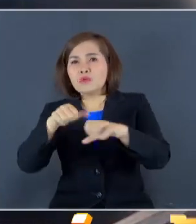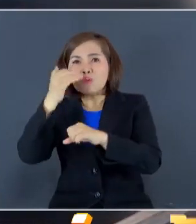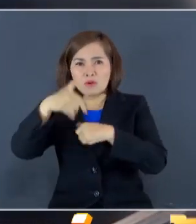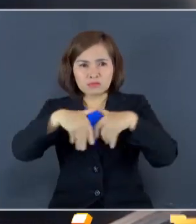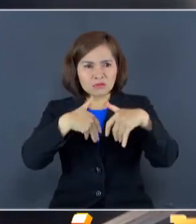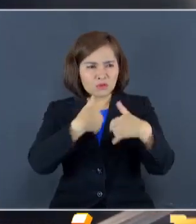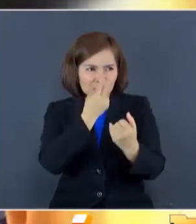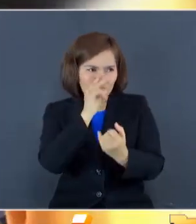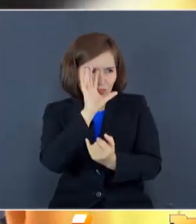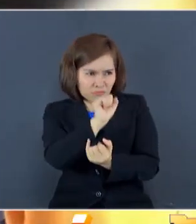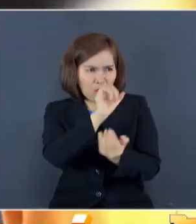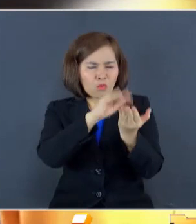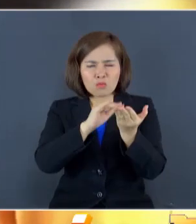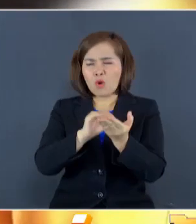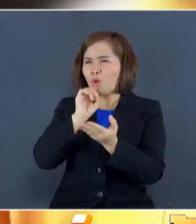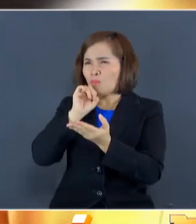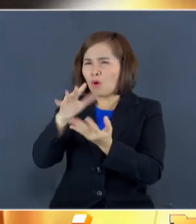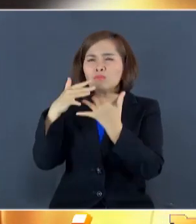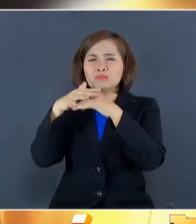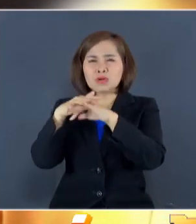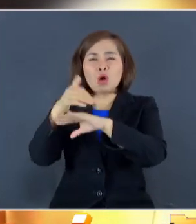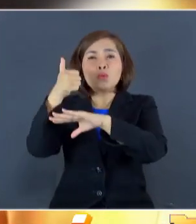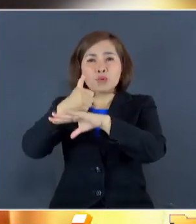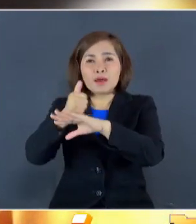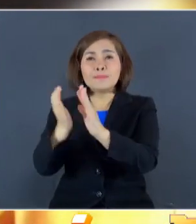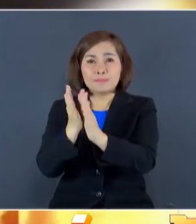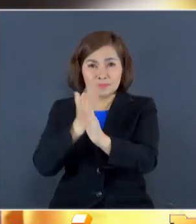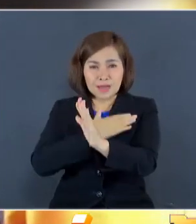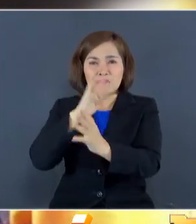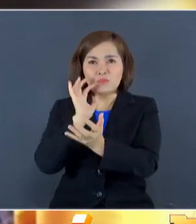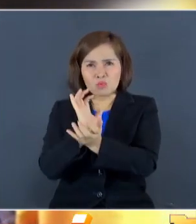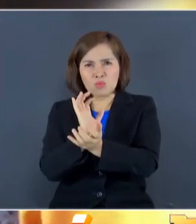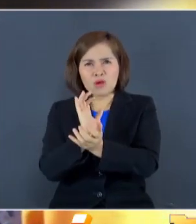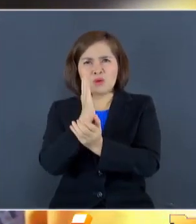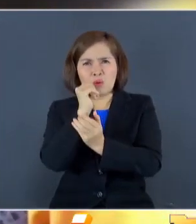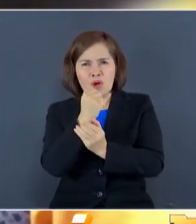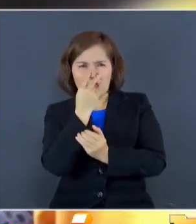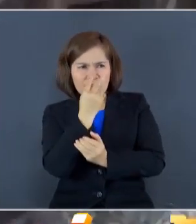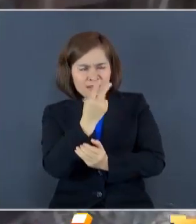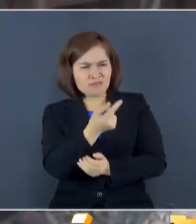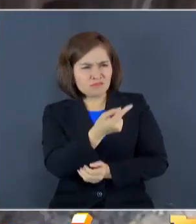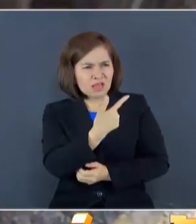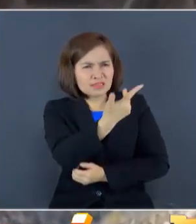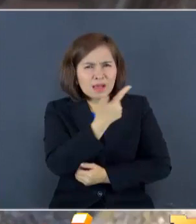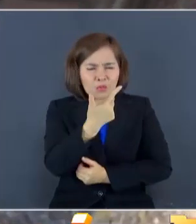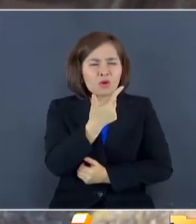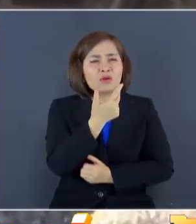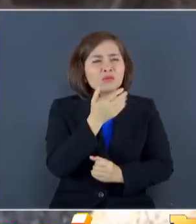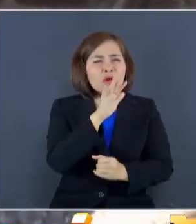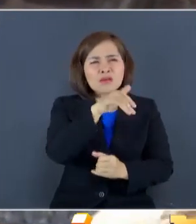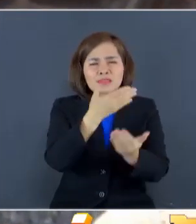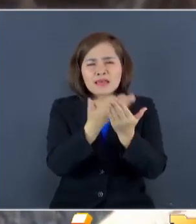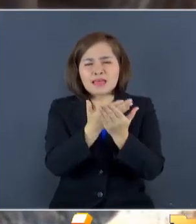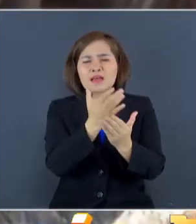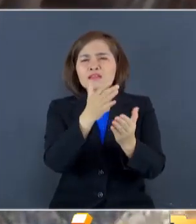องเรียนบอกว่าพฤติกรรมของพระรูปนี้เนี่ยนะก่อนจะเป็นอดีตพระเนี่ยออกตะเวนแล้วก็เรียรายเงินทอดพระป่าของวัดแห่งหนึ่งใน